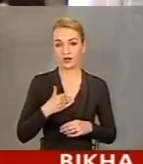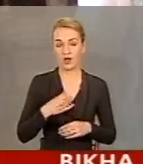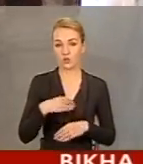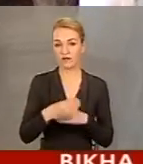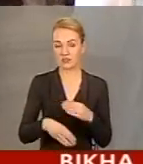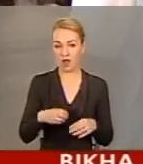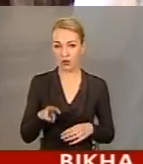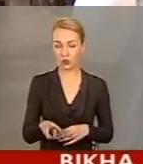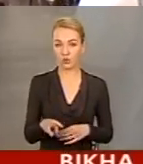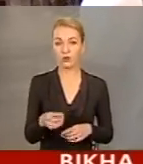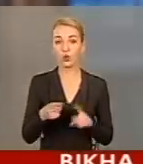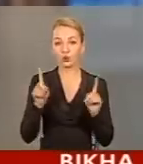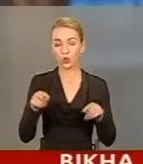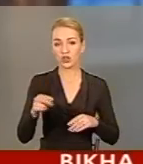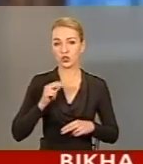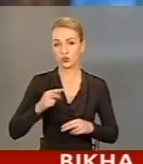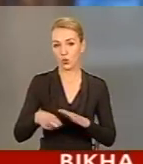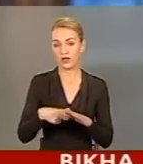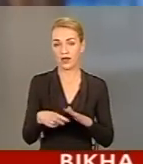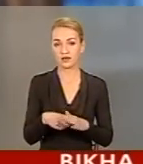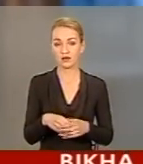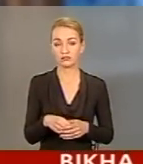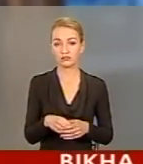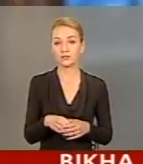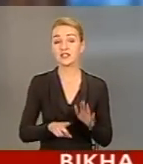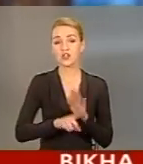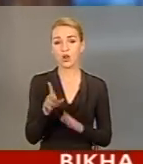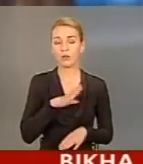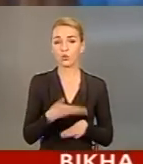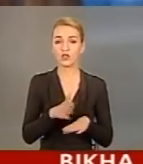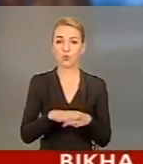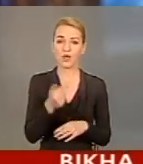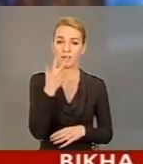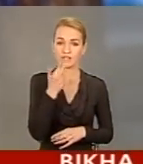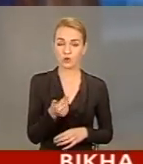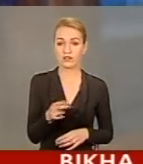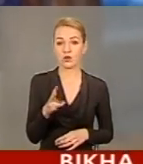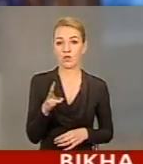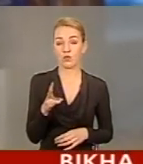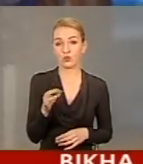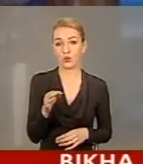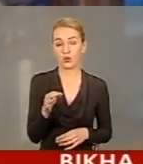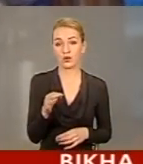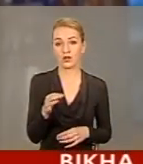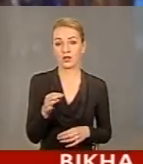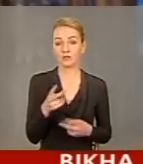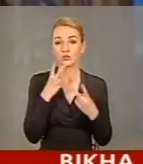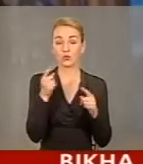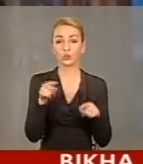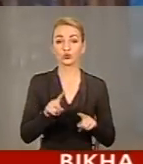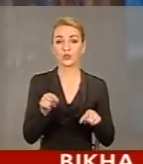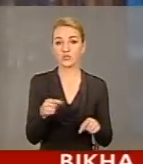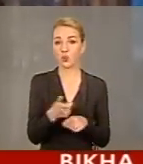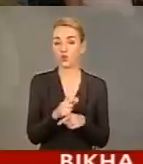Вона теж з Донецька. Ну, как бы изначально было, конечно, тяжело адаптироваться, вот. Но как бы спасает то, что